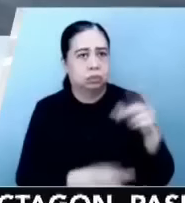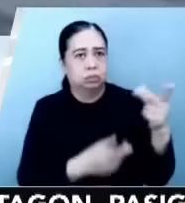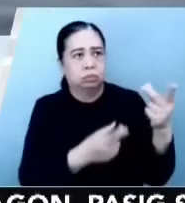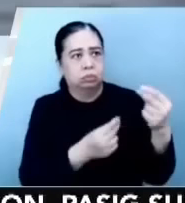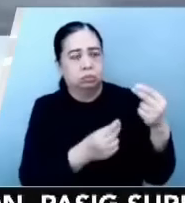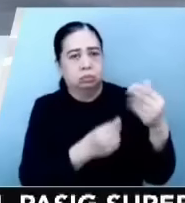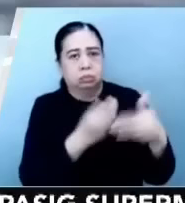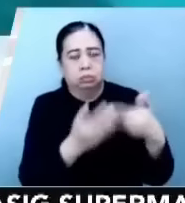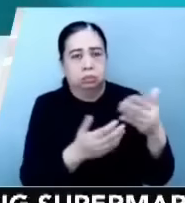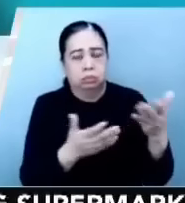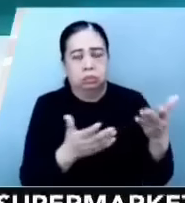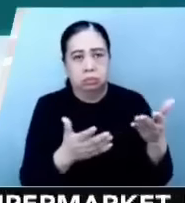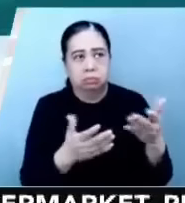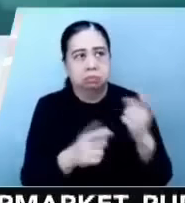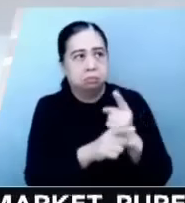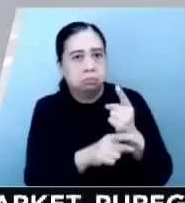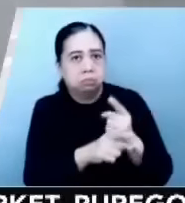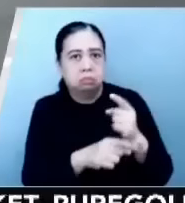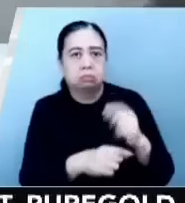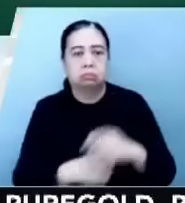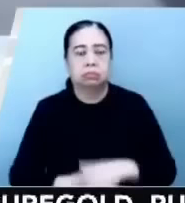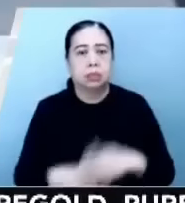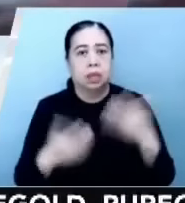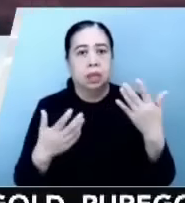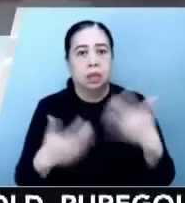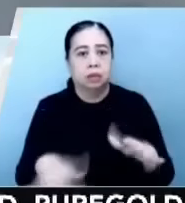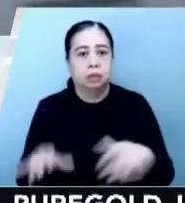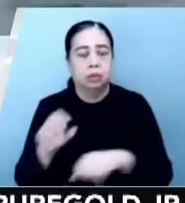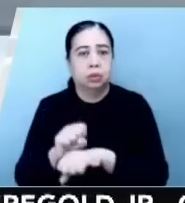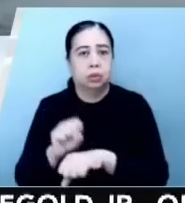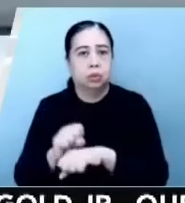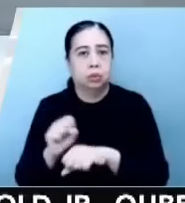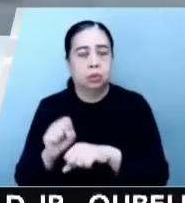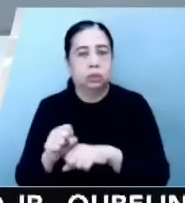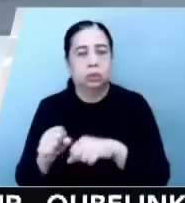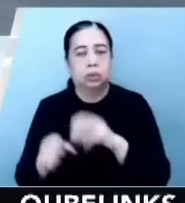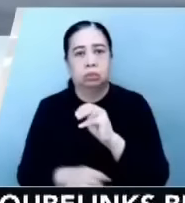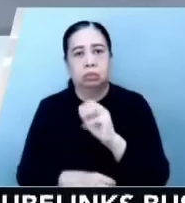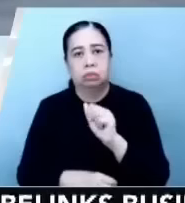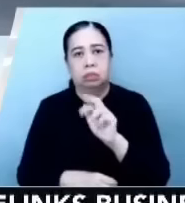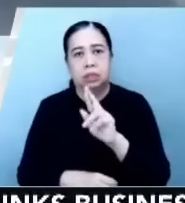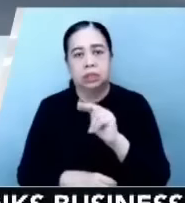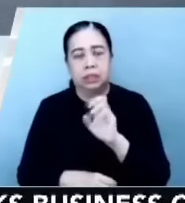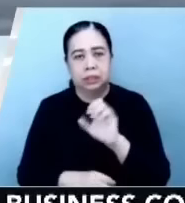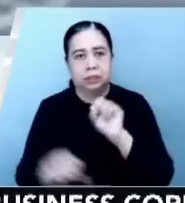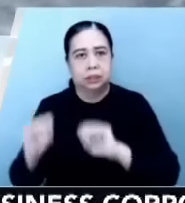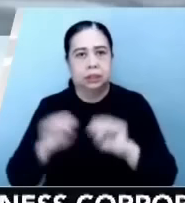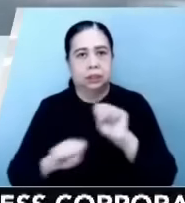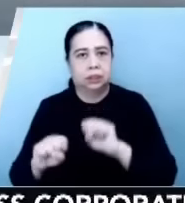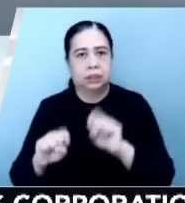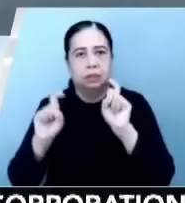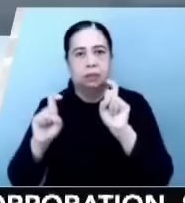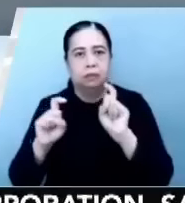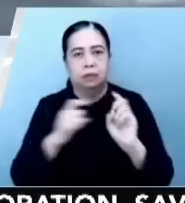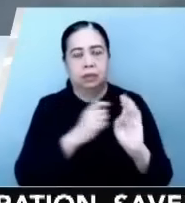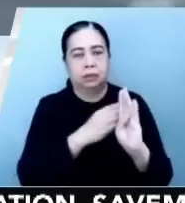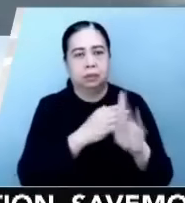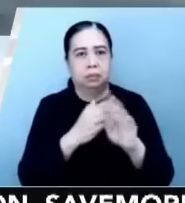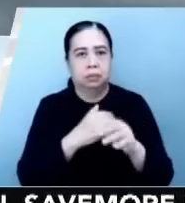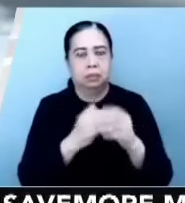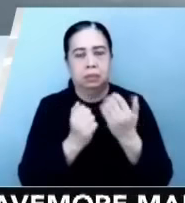is legitimate. Nang matapos ang trabaho ng mga marine scientists noong araw na yon, mabilis na nagbalikan papuntang BRP Teresa